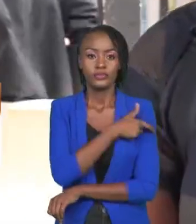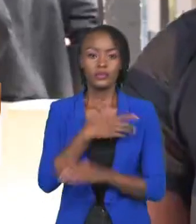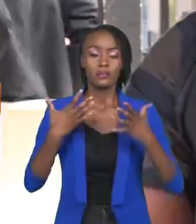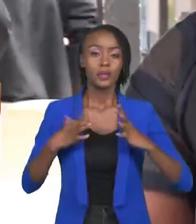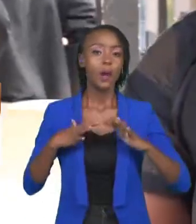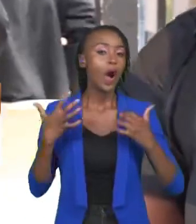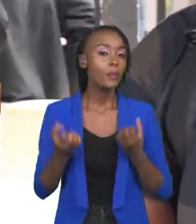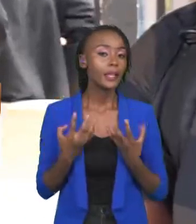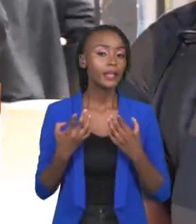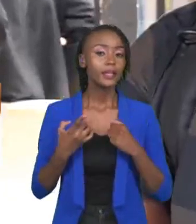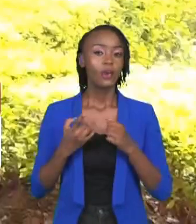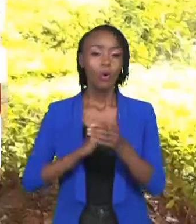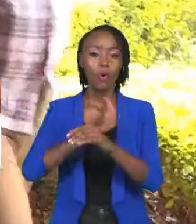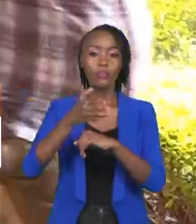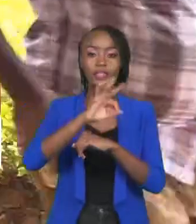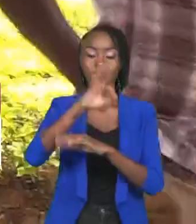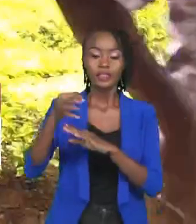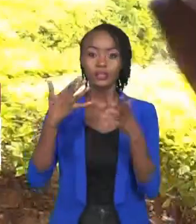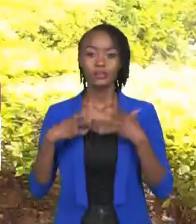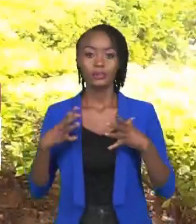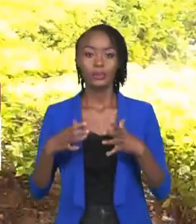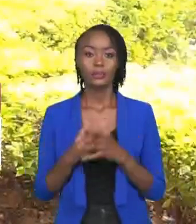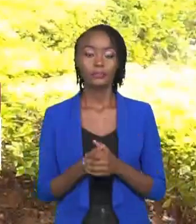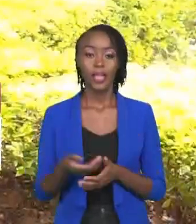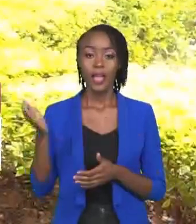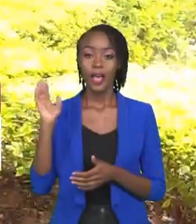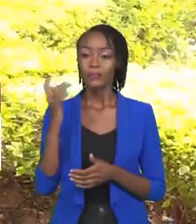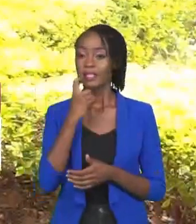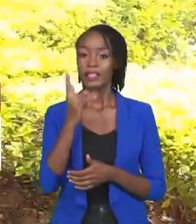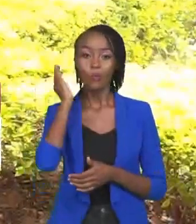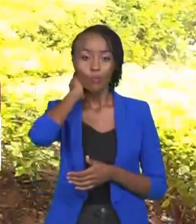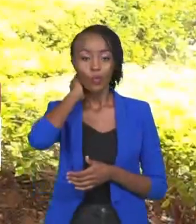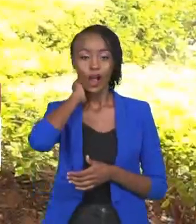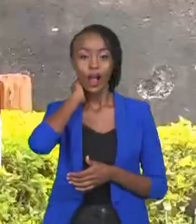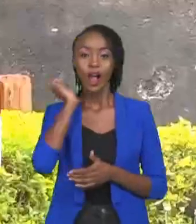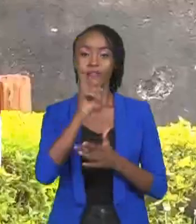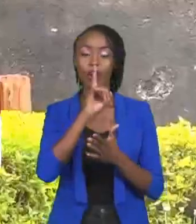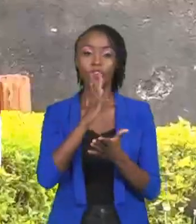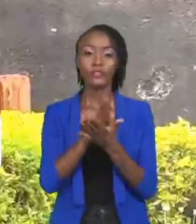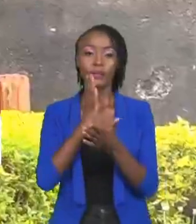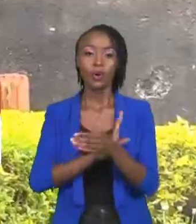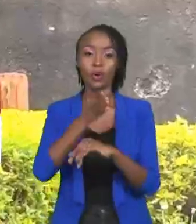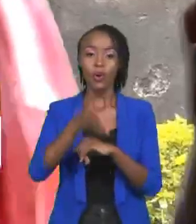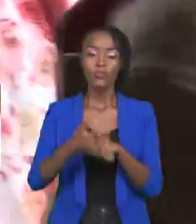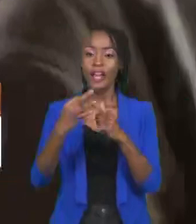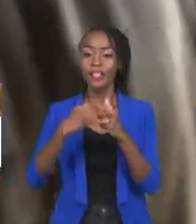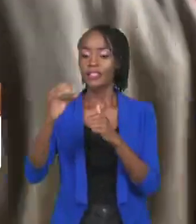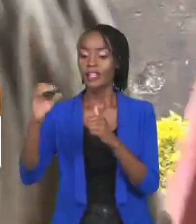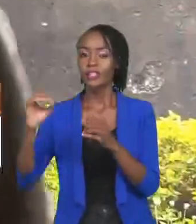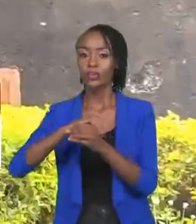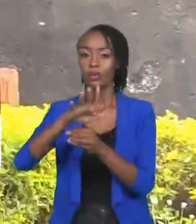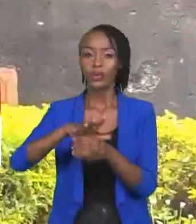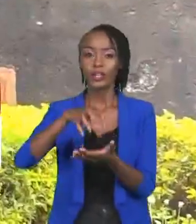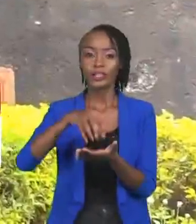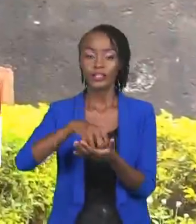karibu zaidi ya watu 3,000. Kulingana na Mbai, kaunti ya Murang'a imerekodi visa zaidi ya 800 vya